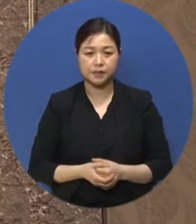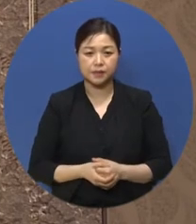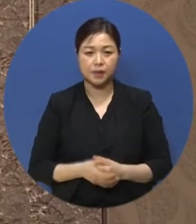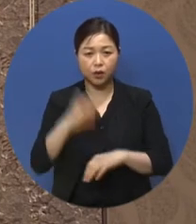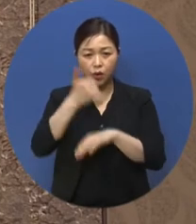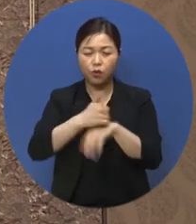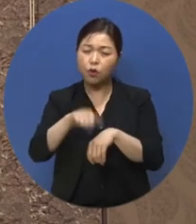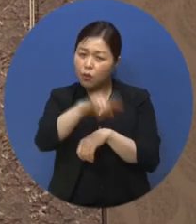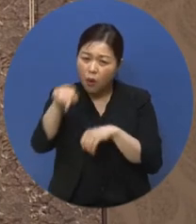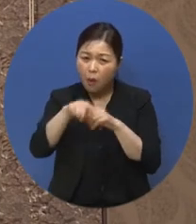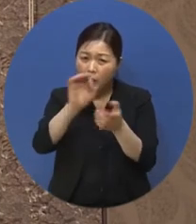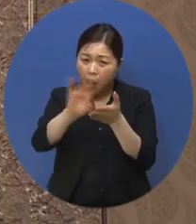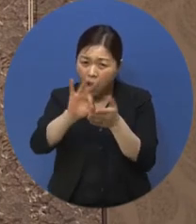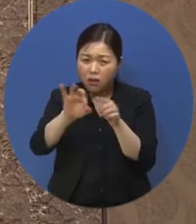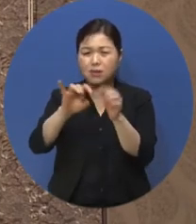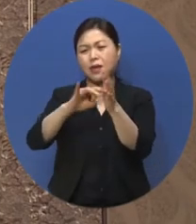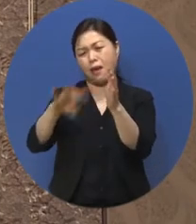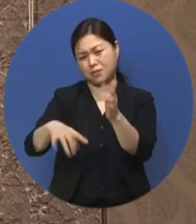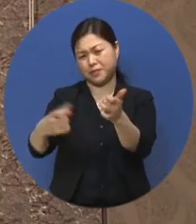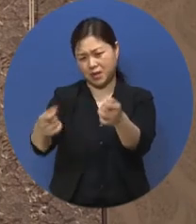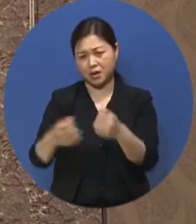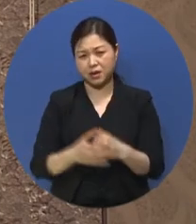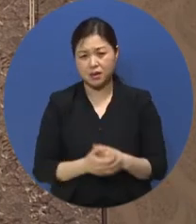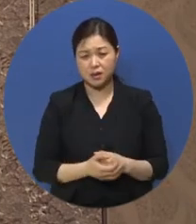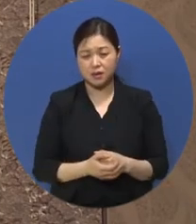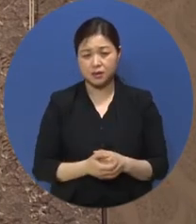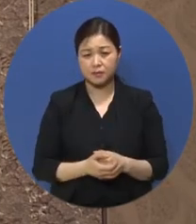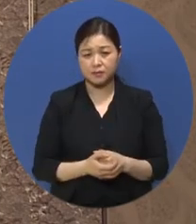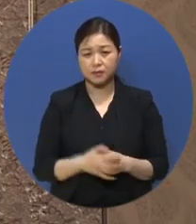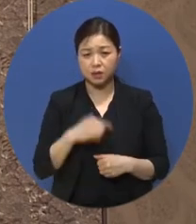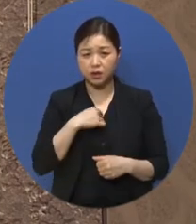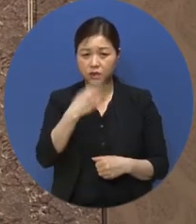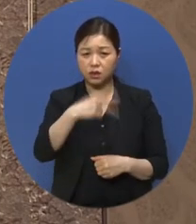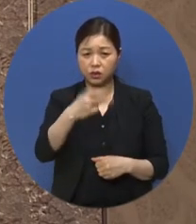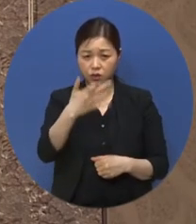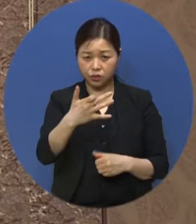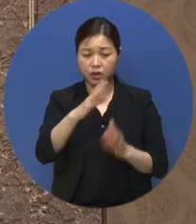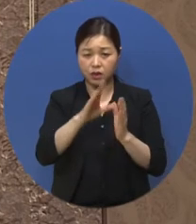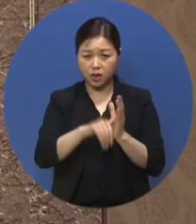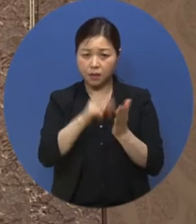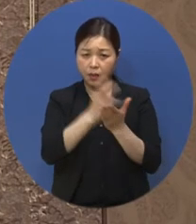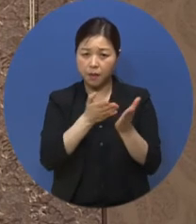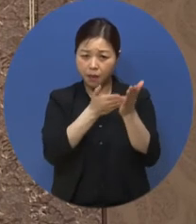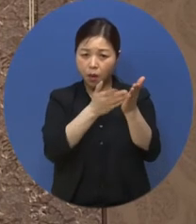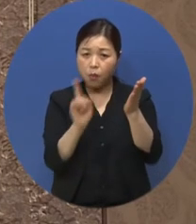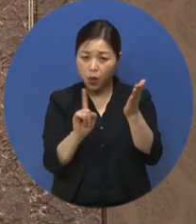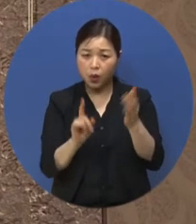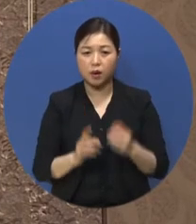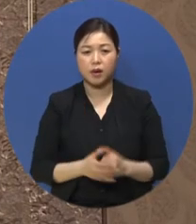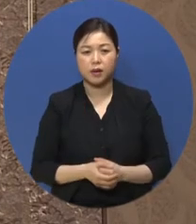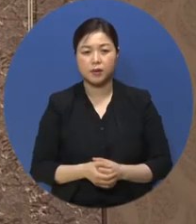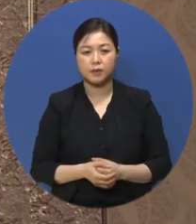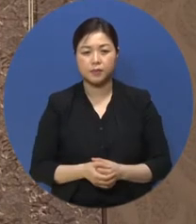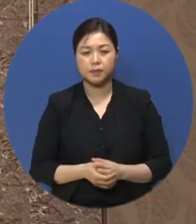세금 아닙니까? 그쵸. 그래서 이제 저는 2019년에 조례를 발의한 게